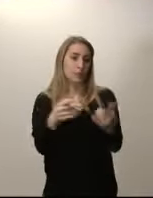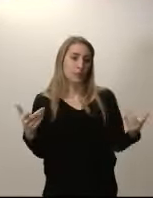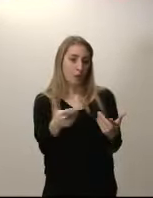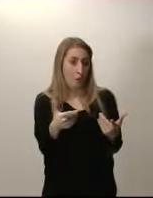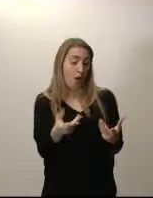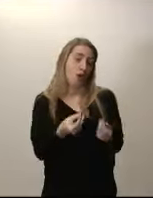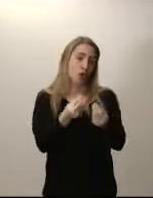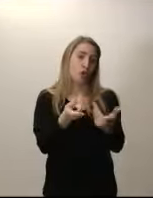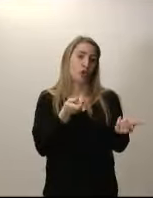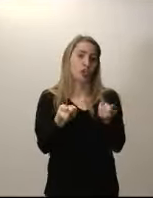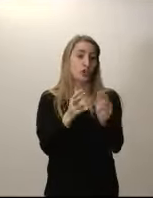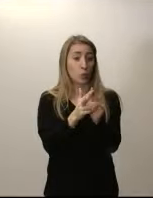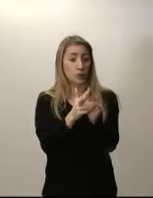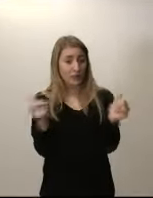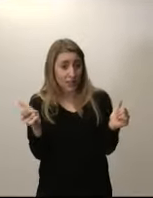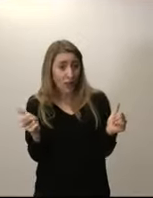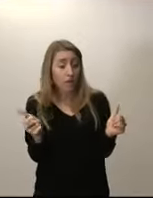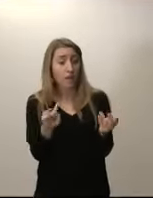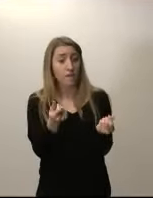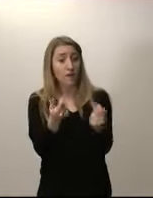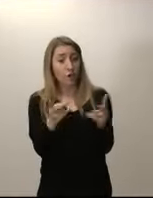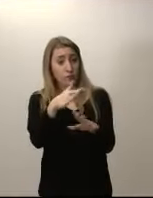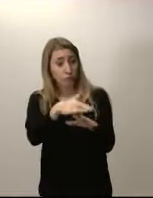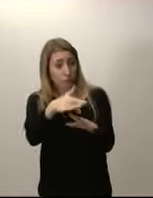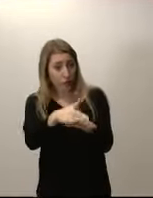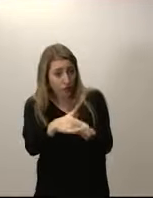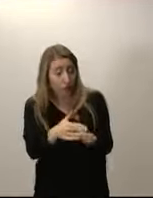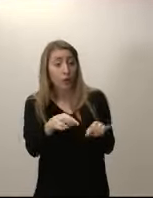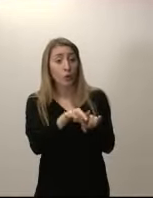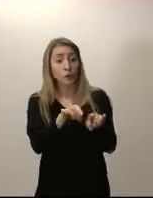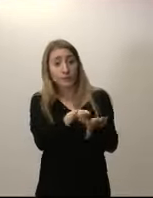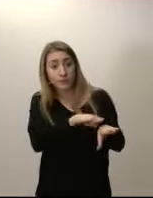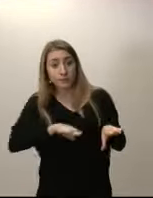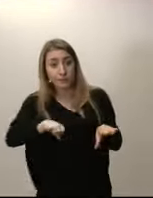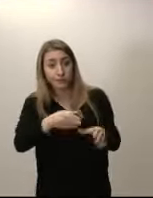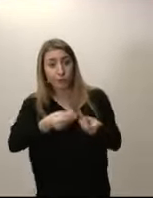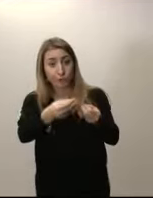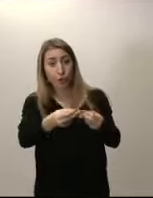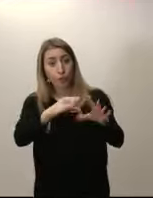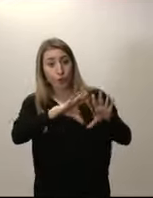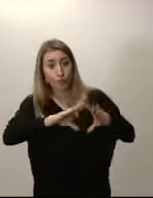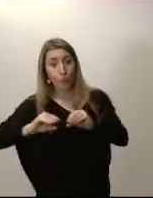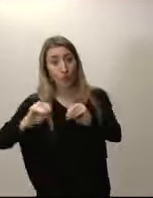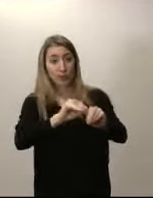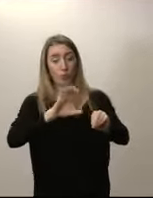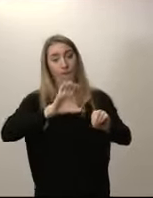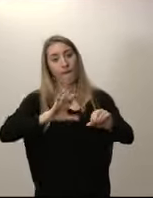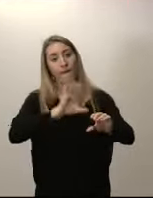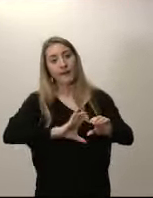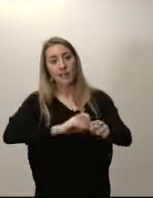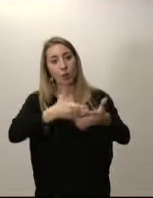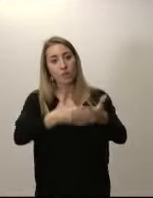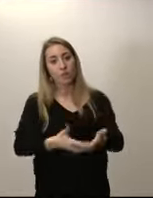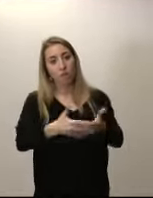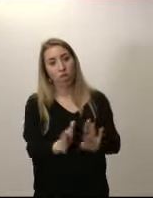gestion saine des finances de la ville de Thionville et, effectivement, de libérer la population de ce poids que nous sommes